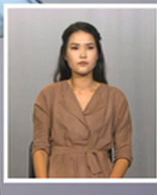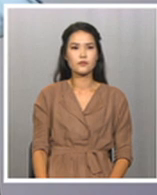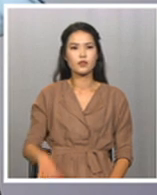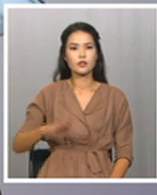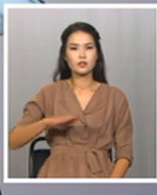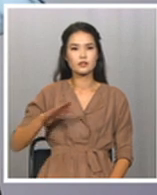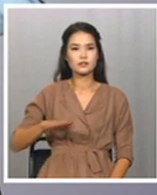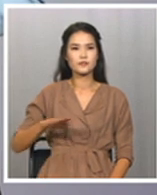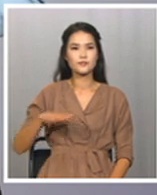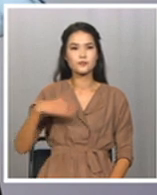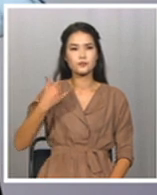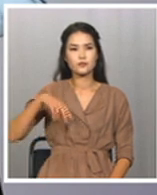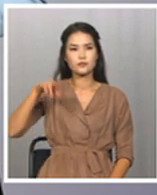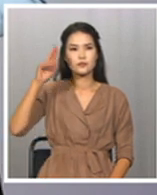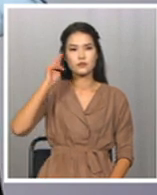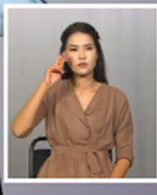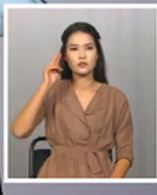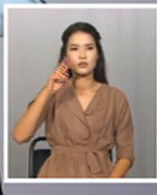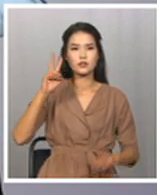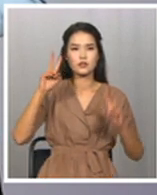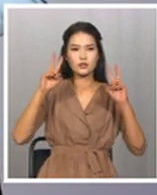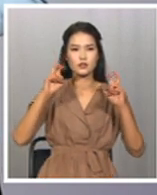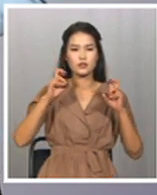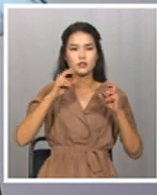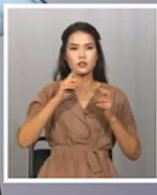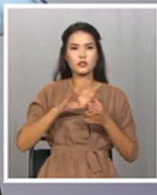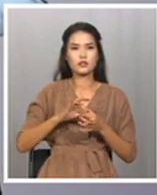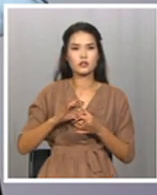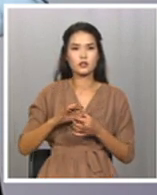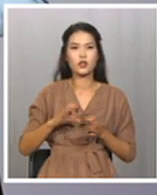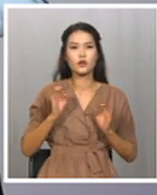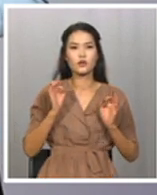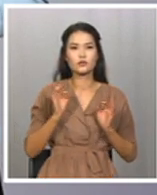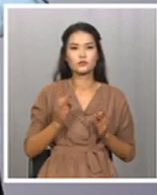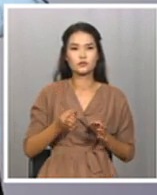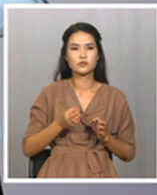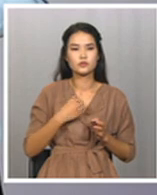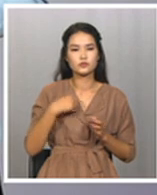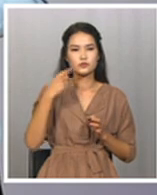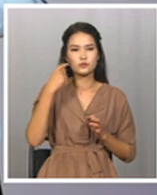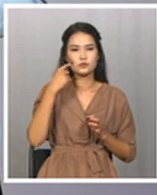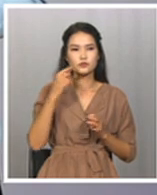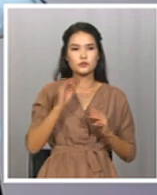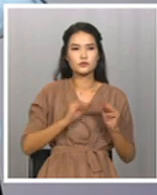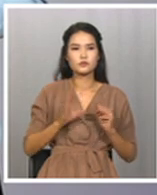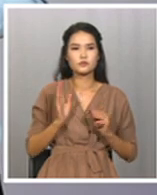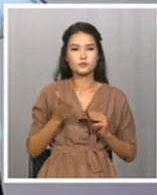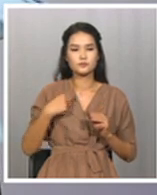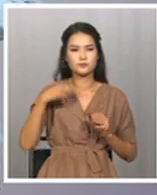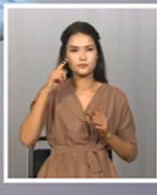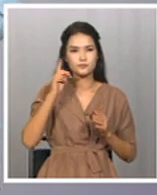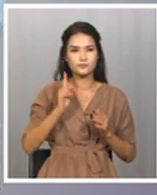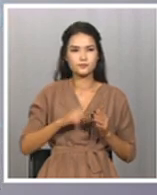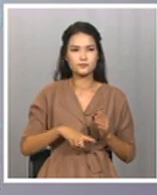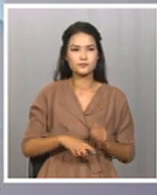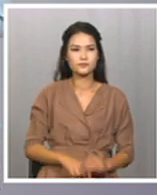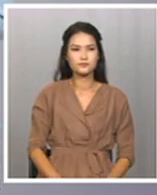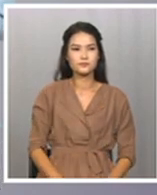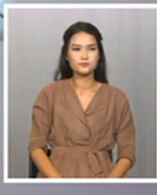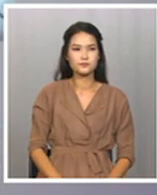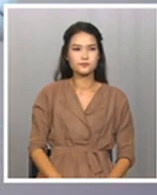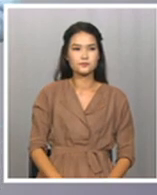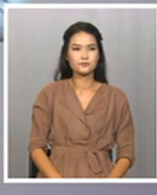Оқушылар, бүгінгі сабағымыздың тақырыбына қатысты дұрыс болжам жасай алдыңыздар деген сенімдемін.